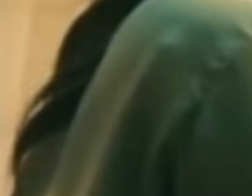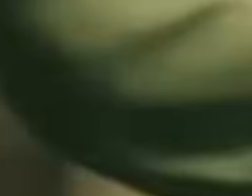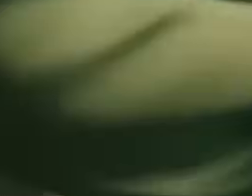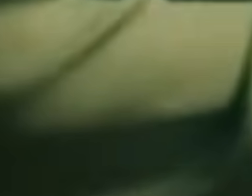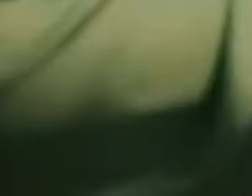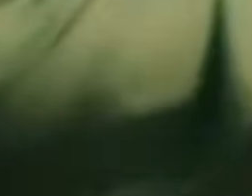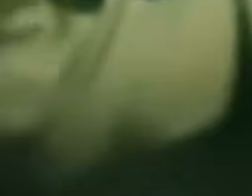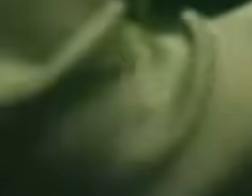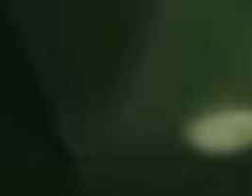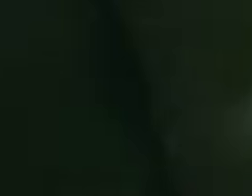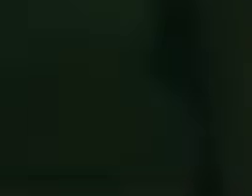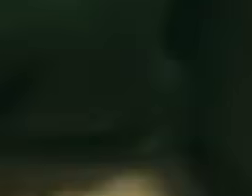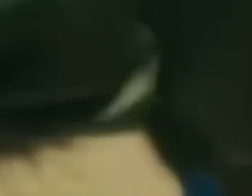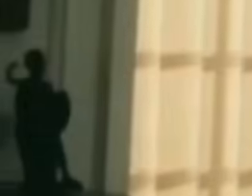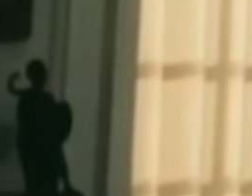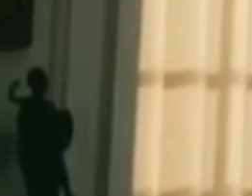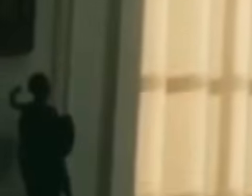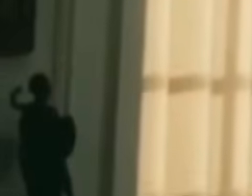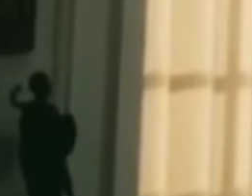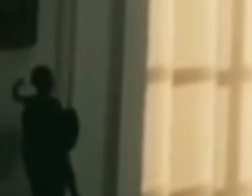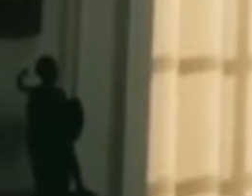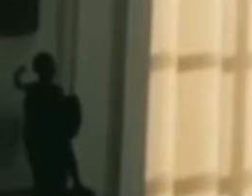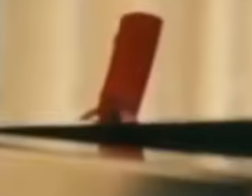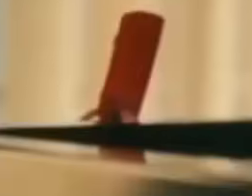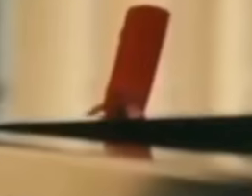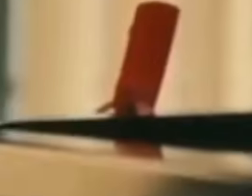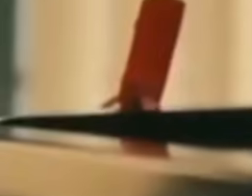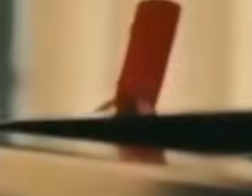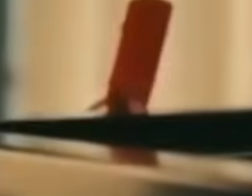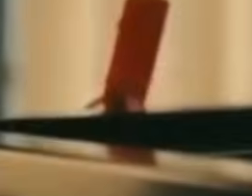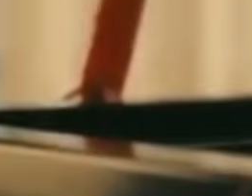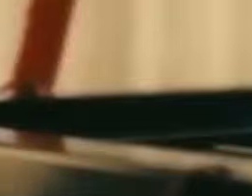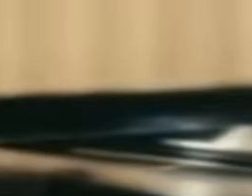اخترتيه وبتطبقي الورقة وتحطيها في الصندوق.